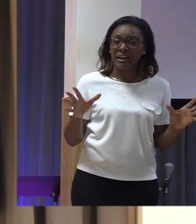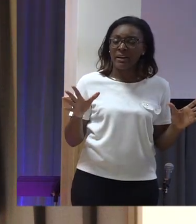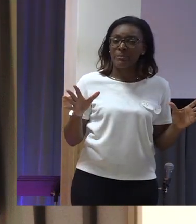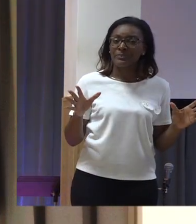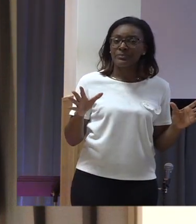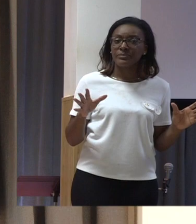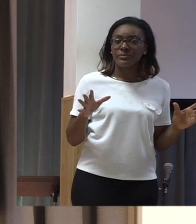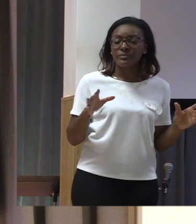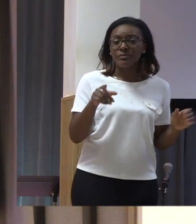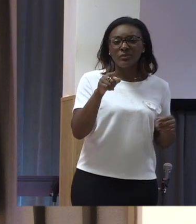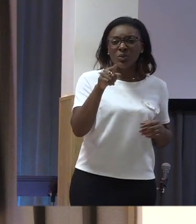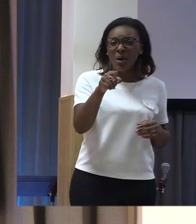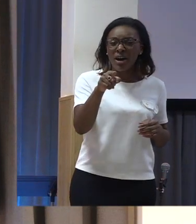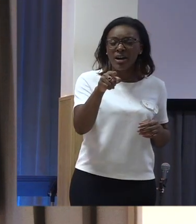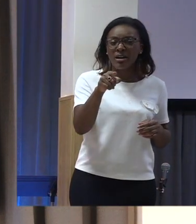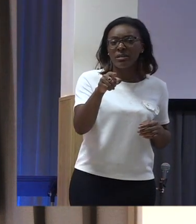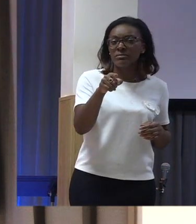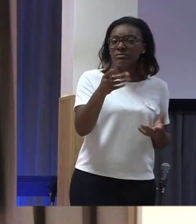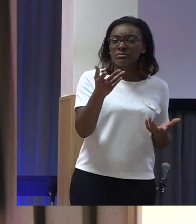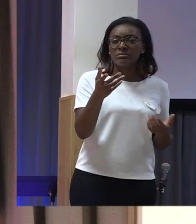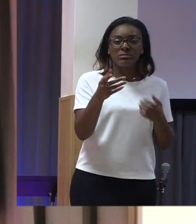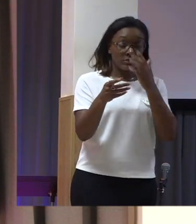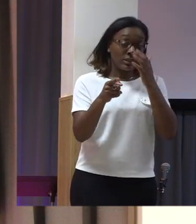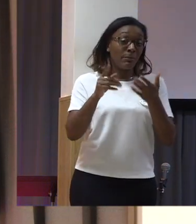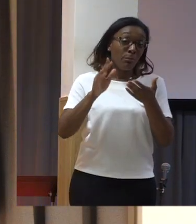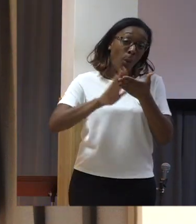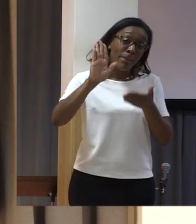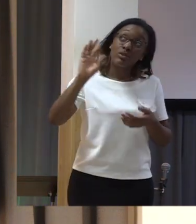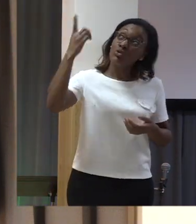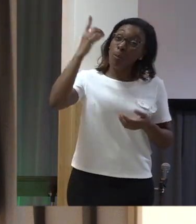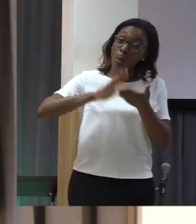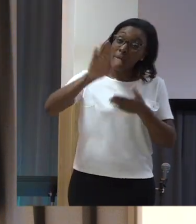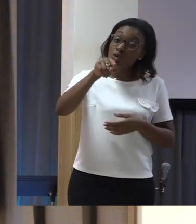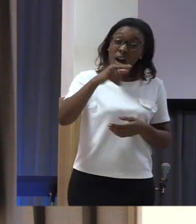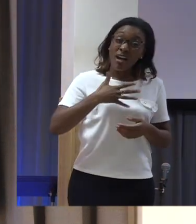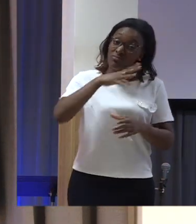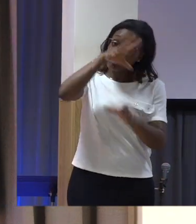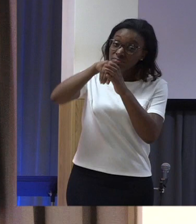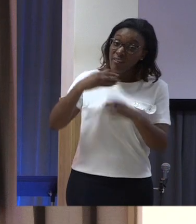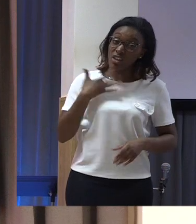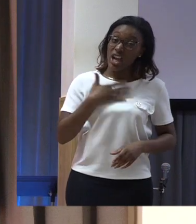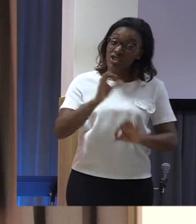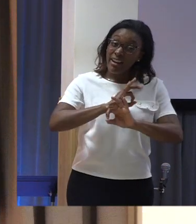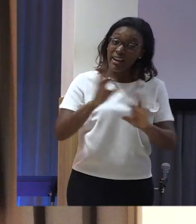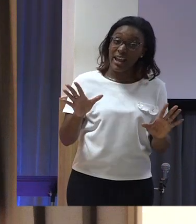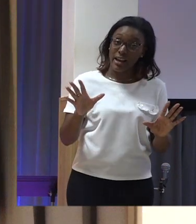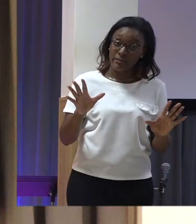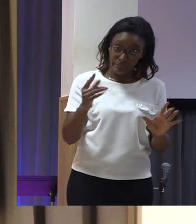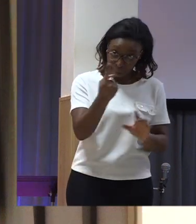aucun avantage, avec les promesses de Dieu. Tu n'as pas d'avantage. Il